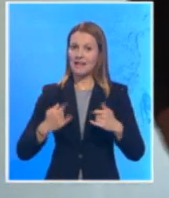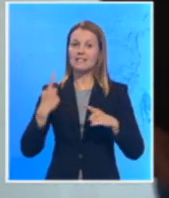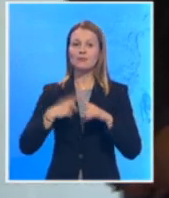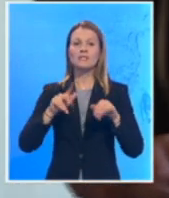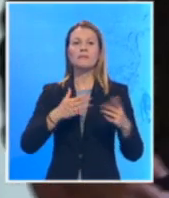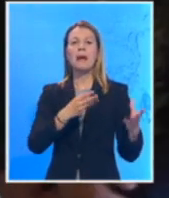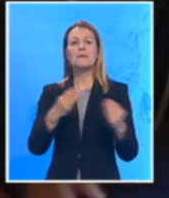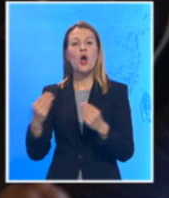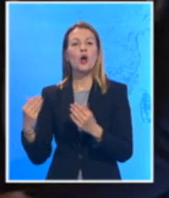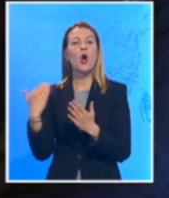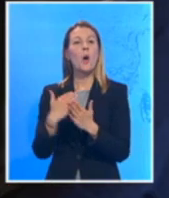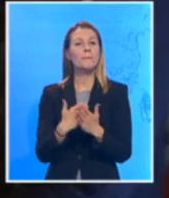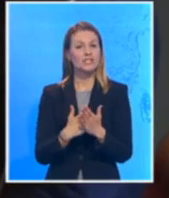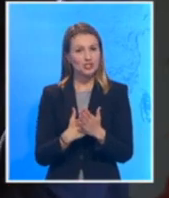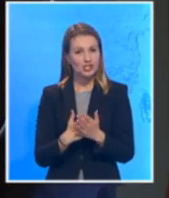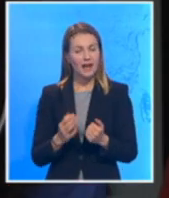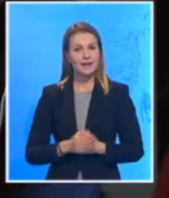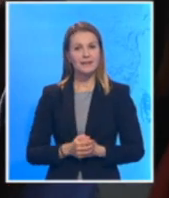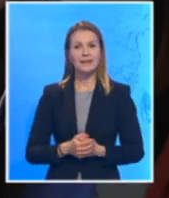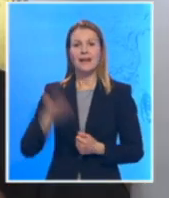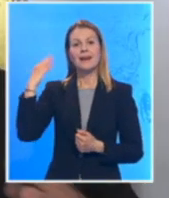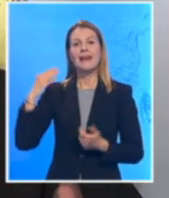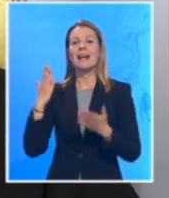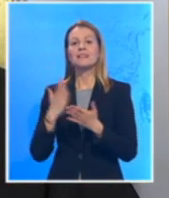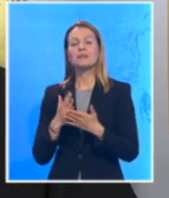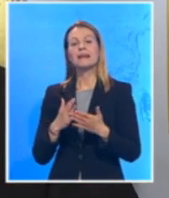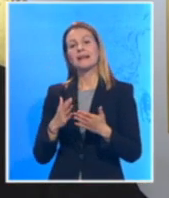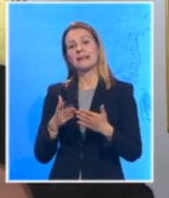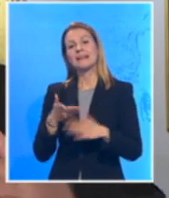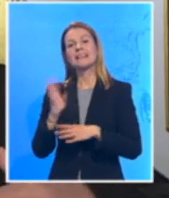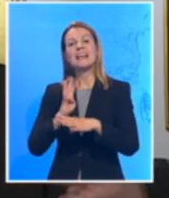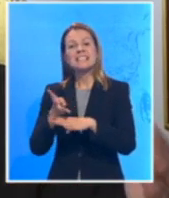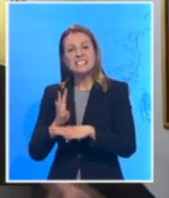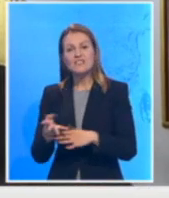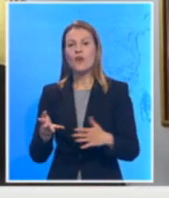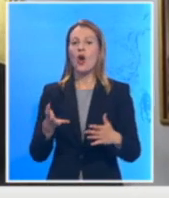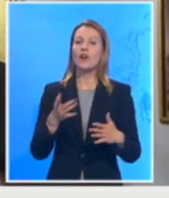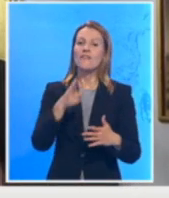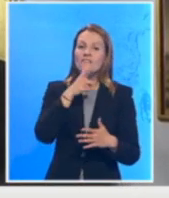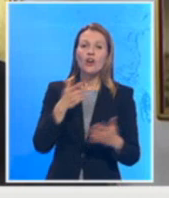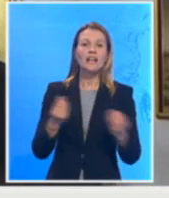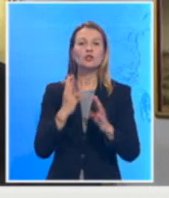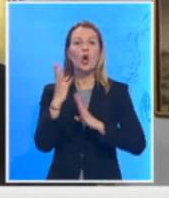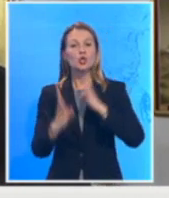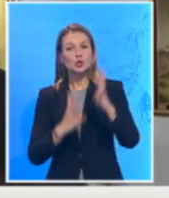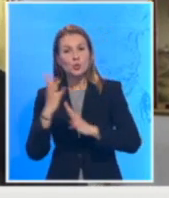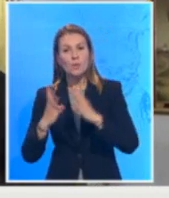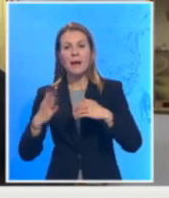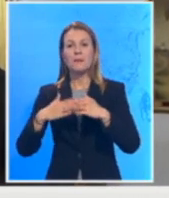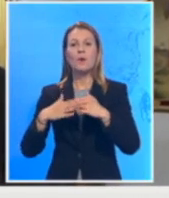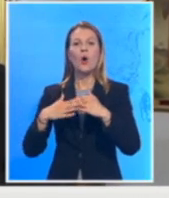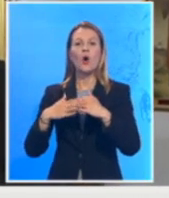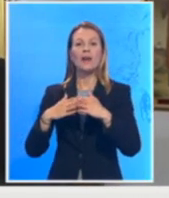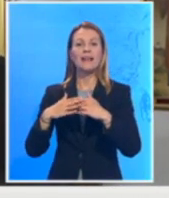običaji. Ljudi su izlazili na izvore, na vodu, u neki šumu, kod nekog drveta